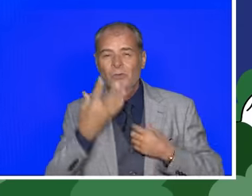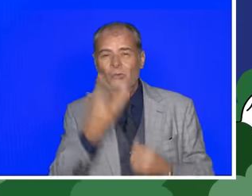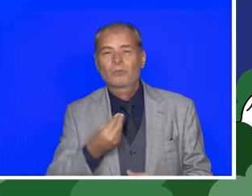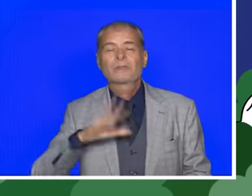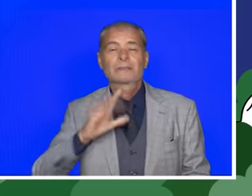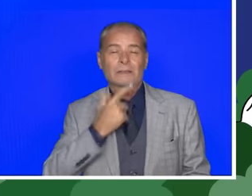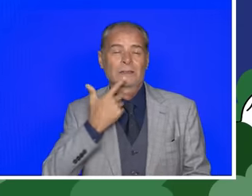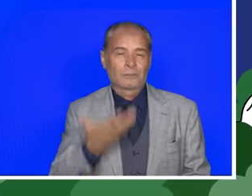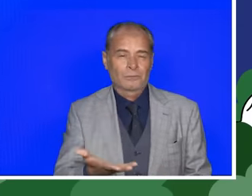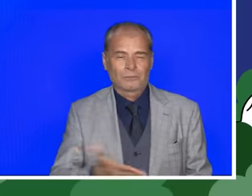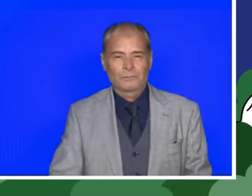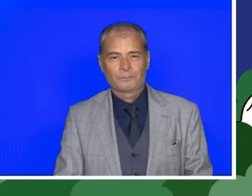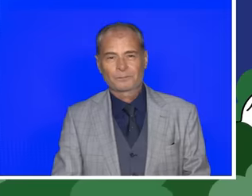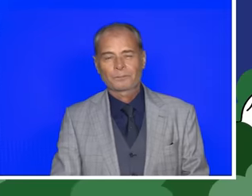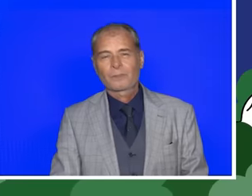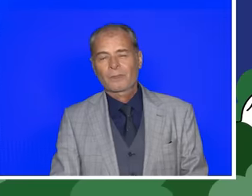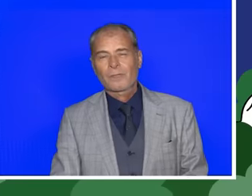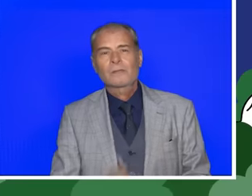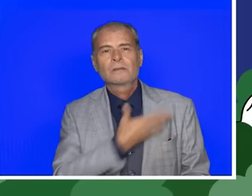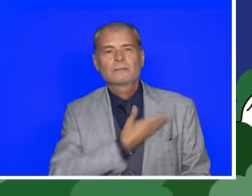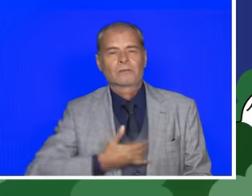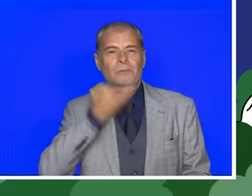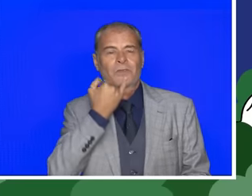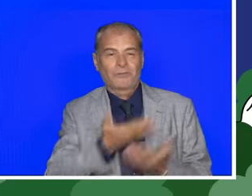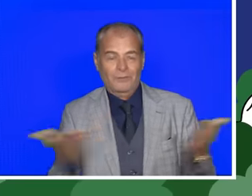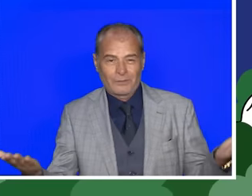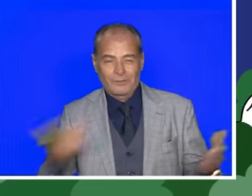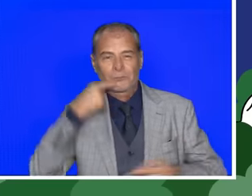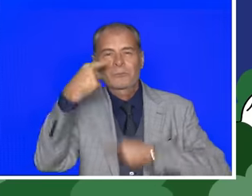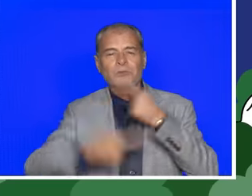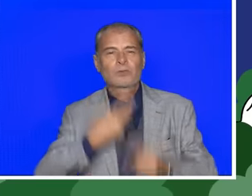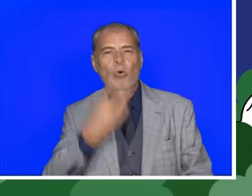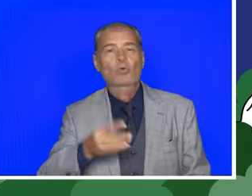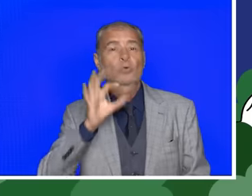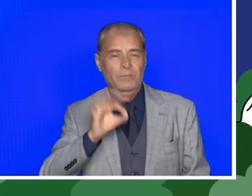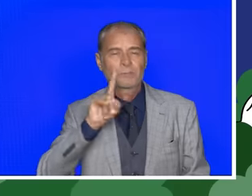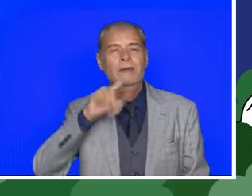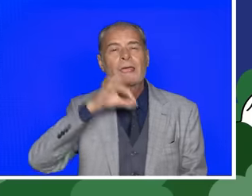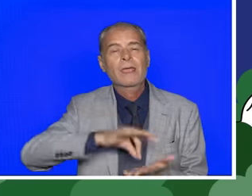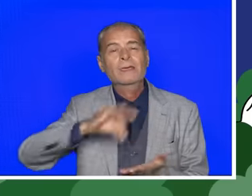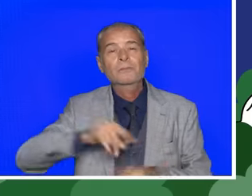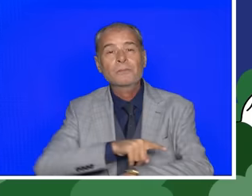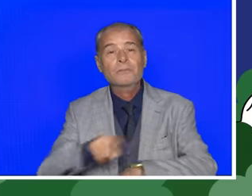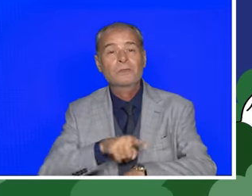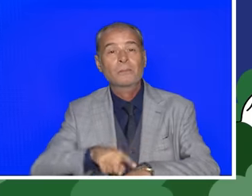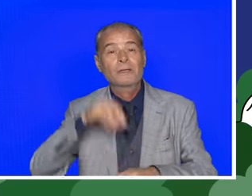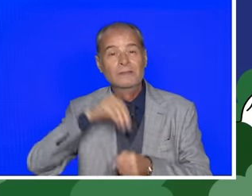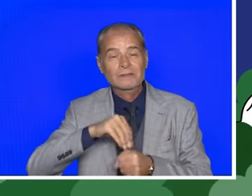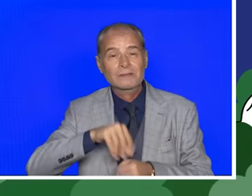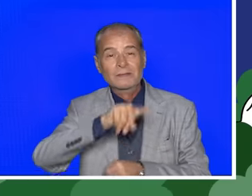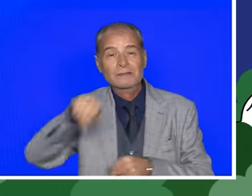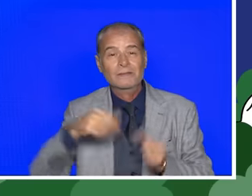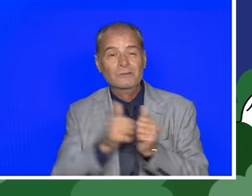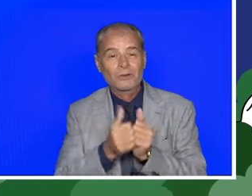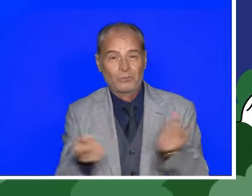diliyorum değerli konuklar her yıl olduğu gibi bir ekim zamanı etkinliğinde Daha sizlerle